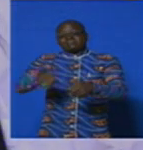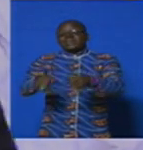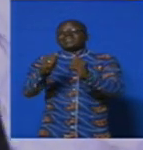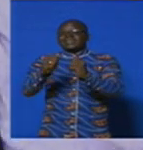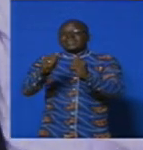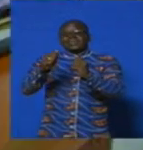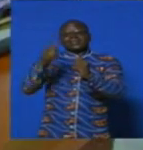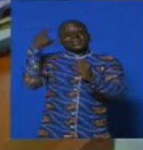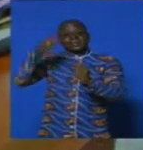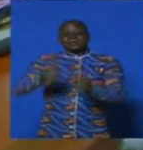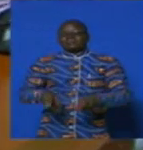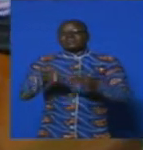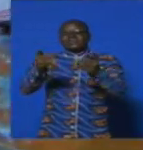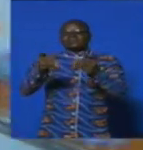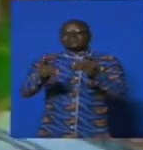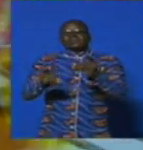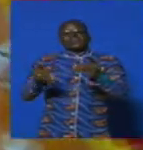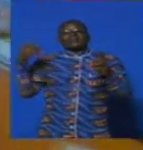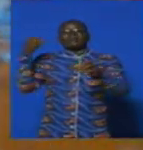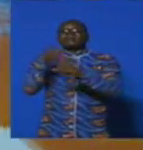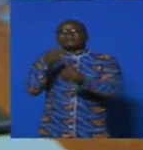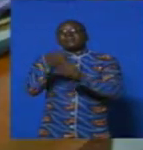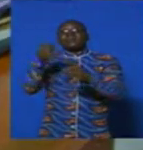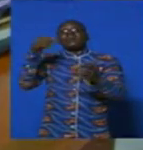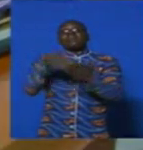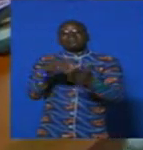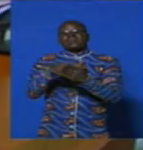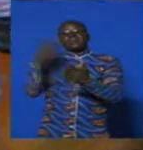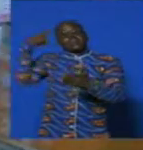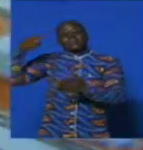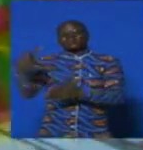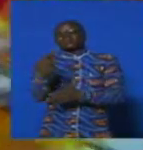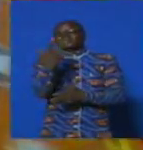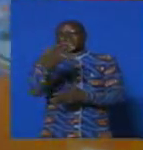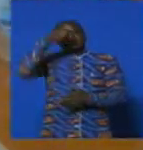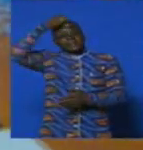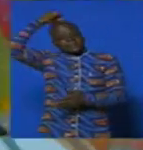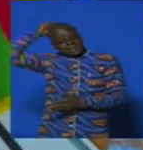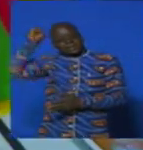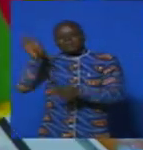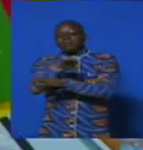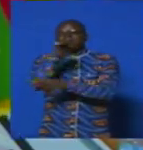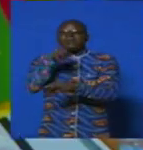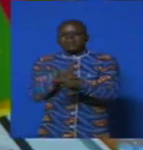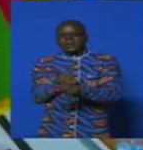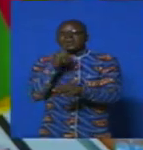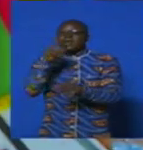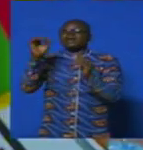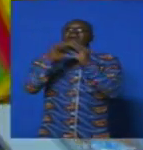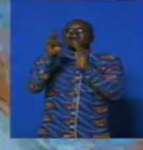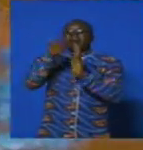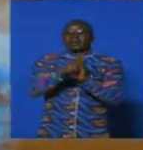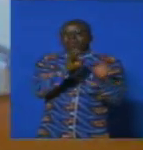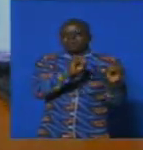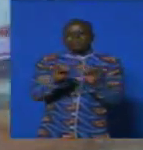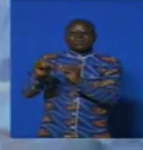paiements indispensables. L'attaque contre l'état-major de la force du G5 Sahel à Sévaré au Mali est également à l'ordre du jour de ce